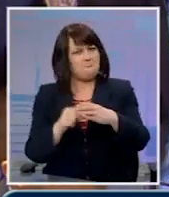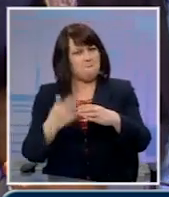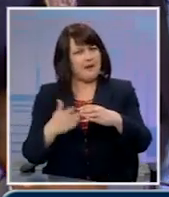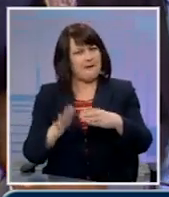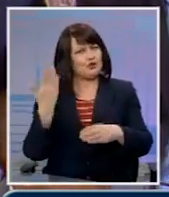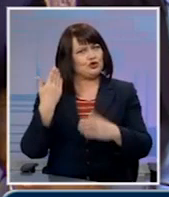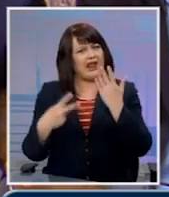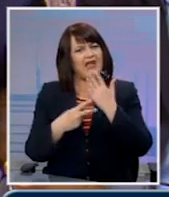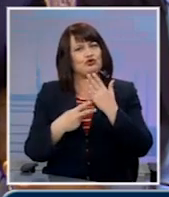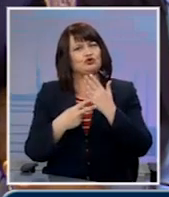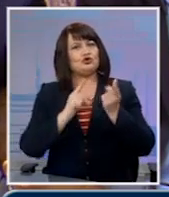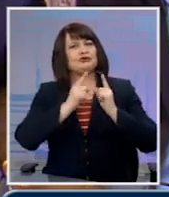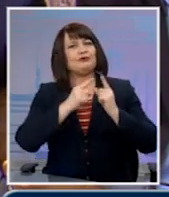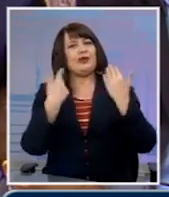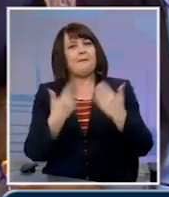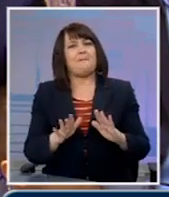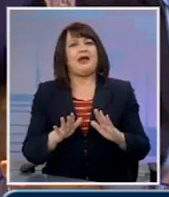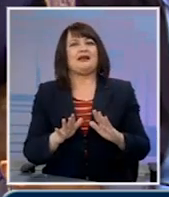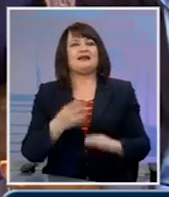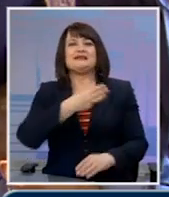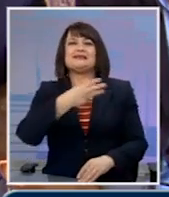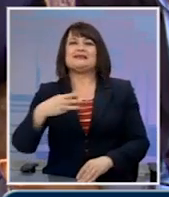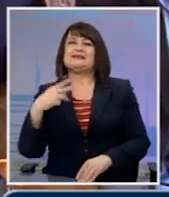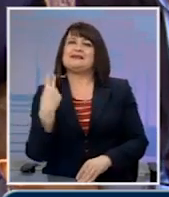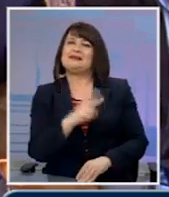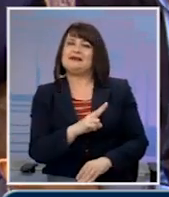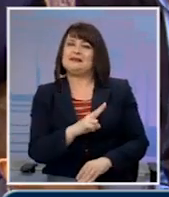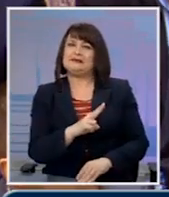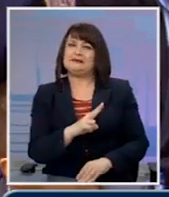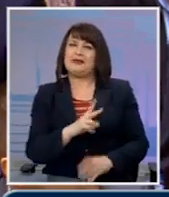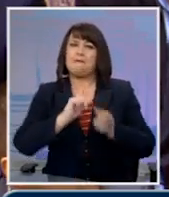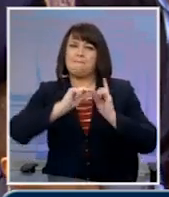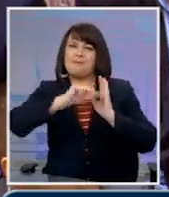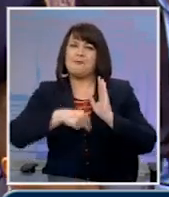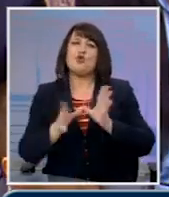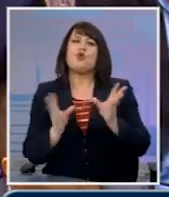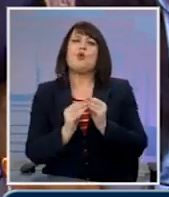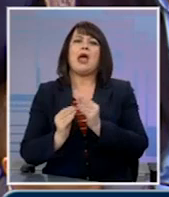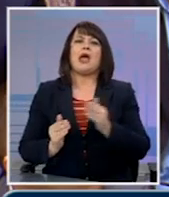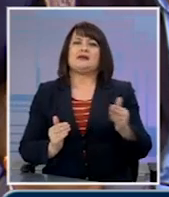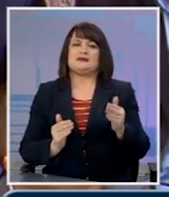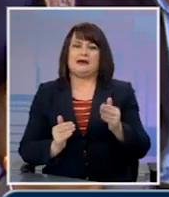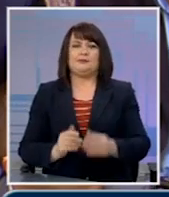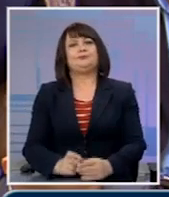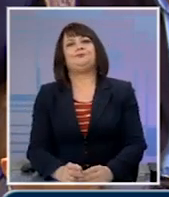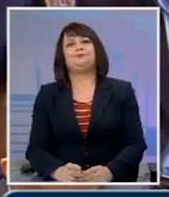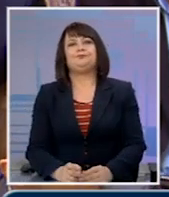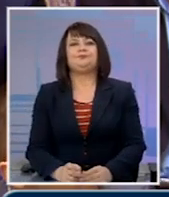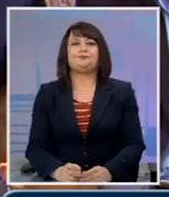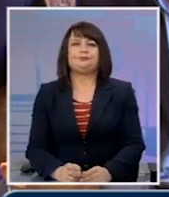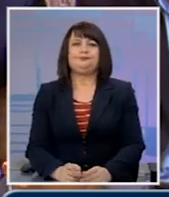τότε τη συμφωνία του συριζα δηλαδή το μνημόνιο της αριστεράς είχα λοιπόν